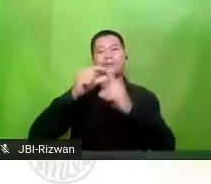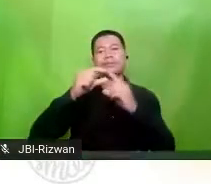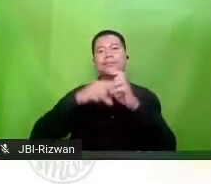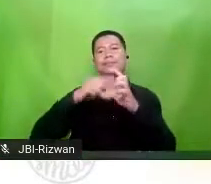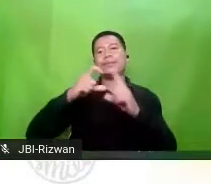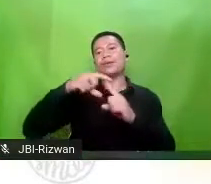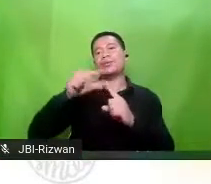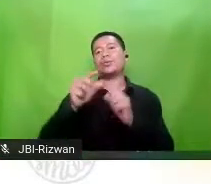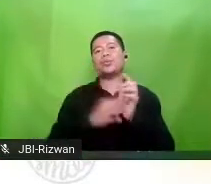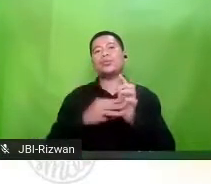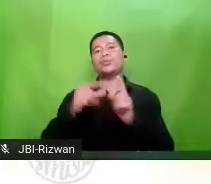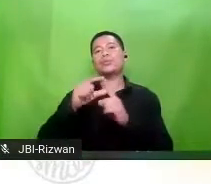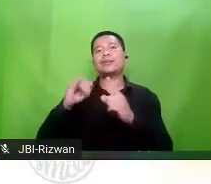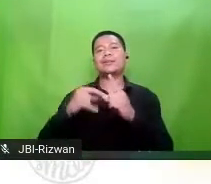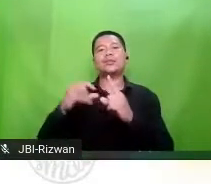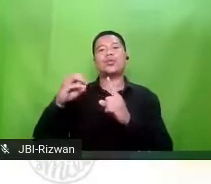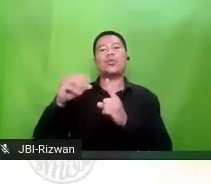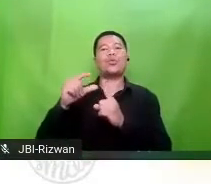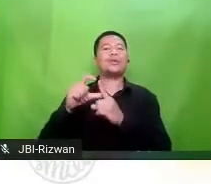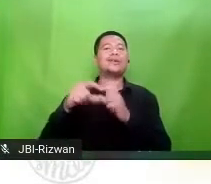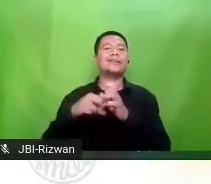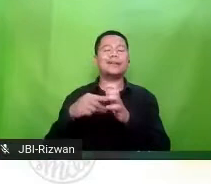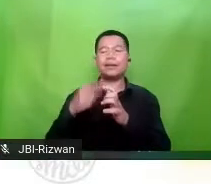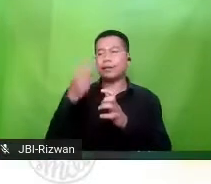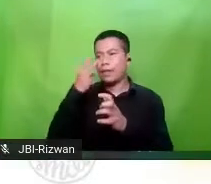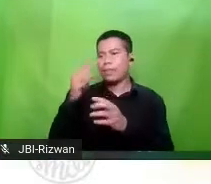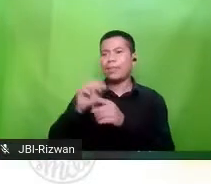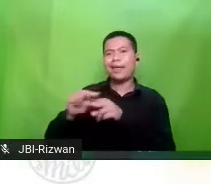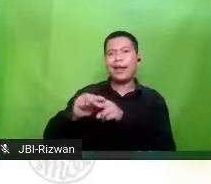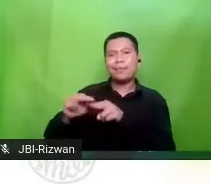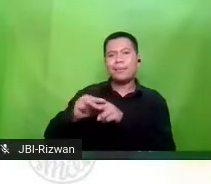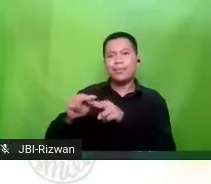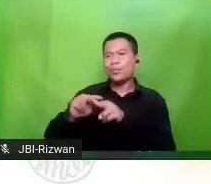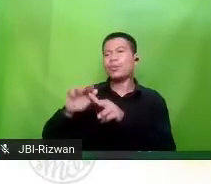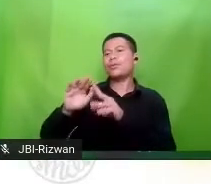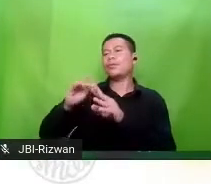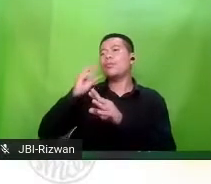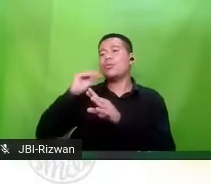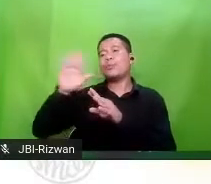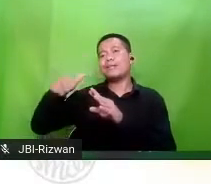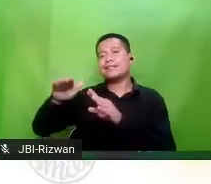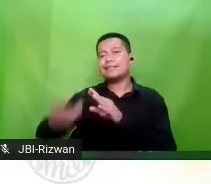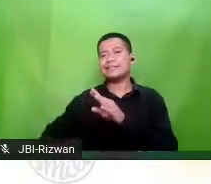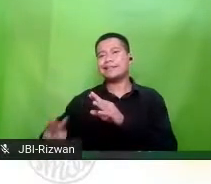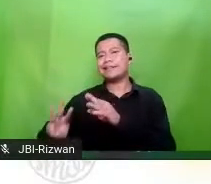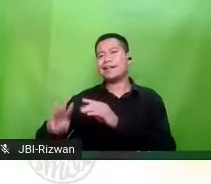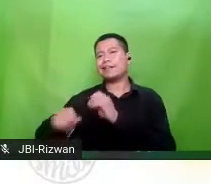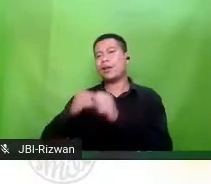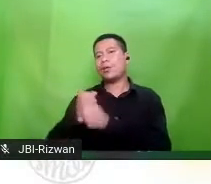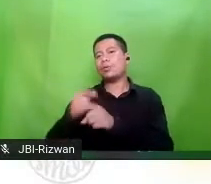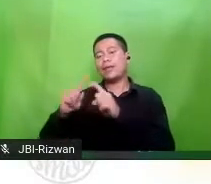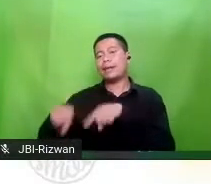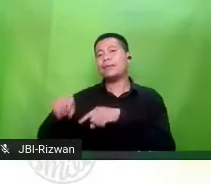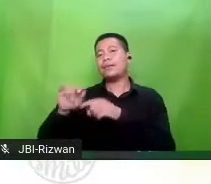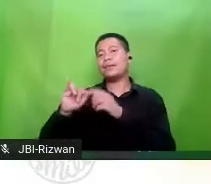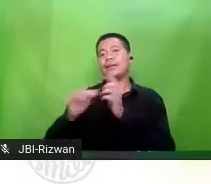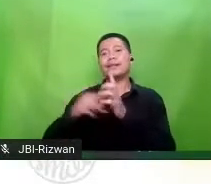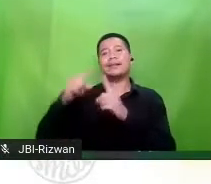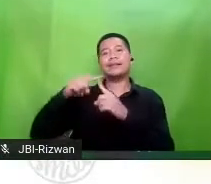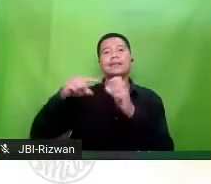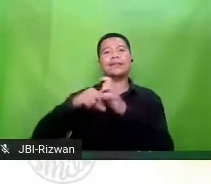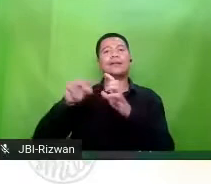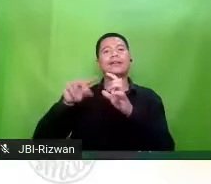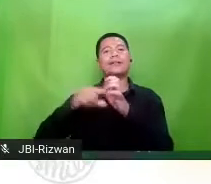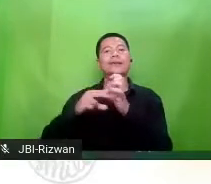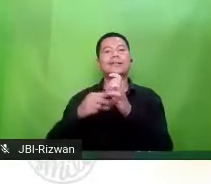temukan pada usia yang memang masih kecil, di bawah usia 3 tahun, tapi kalau intervensinya tidak juga tepat,